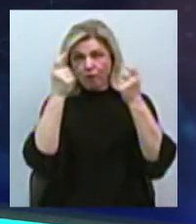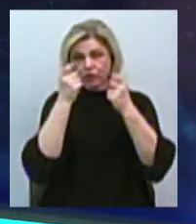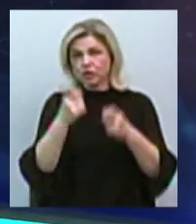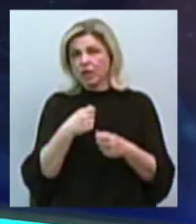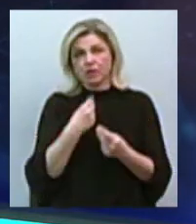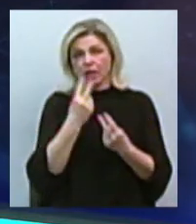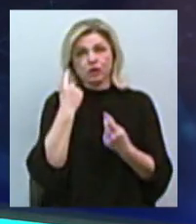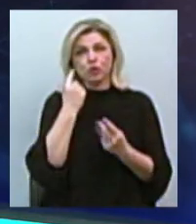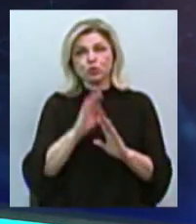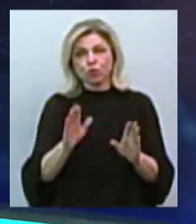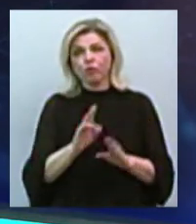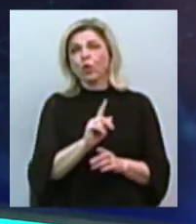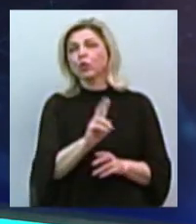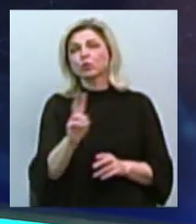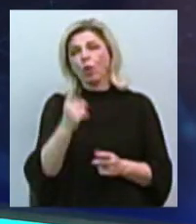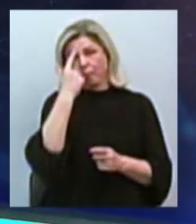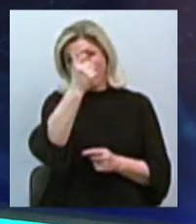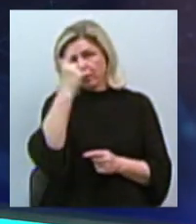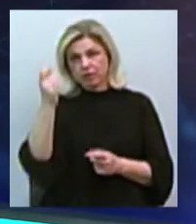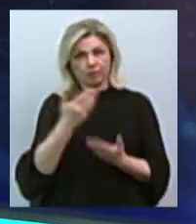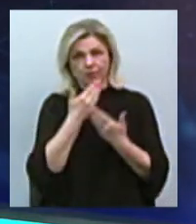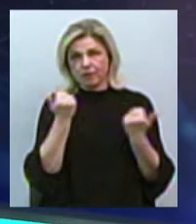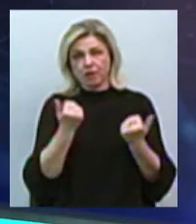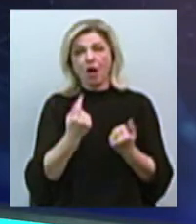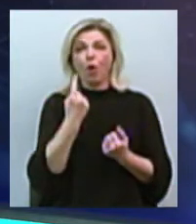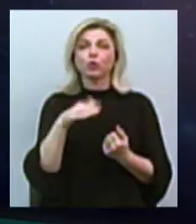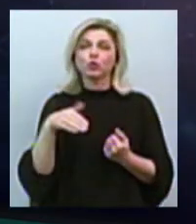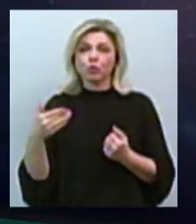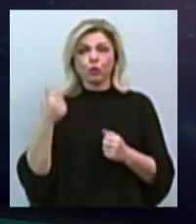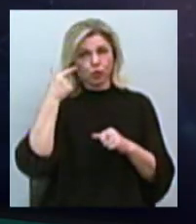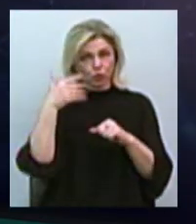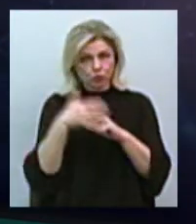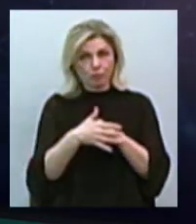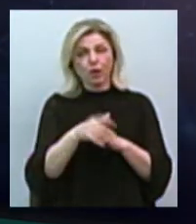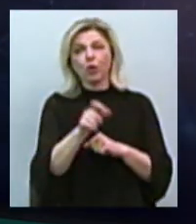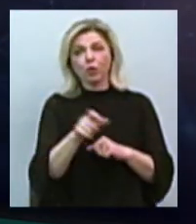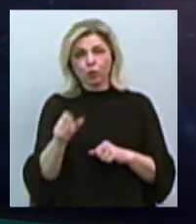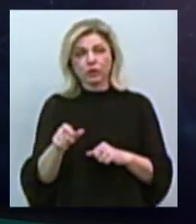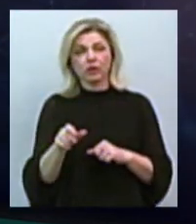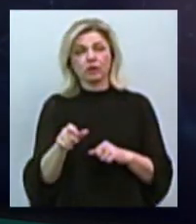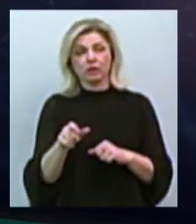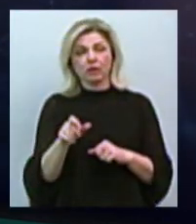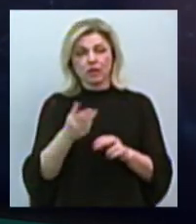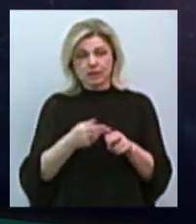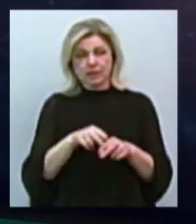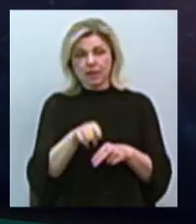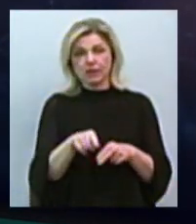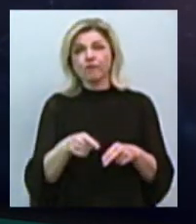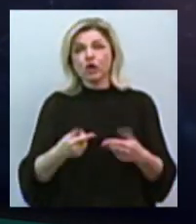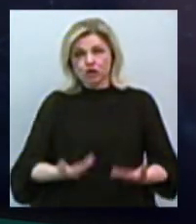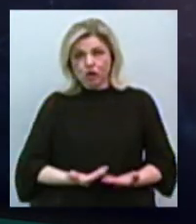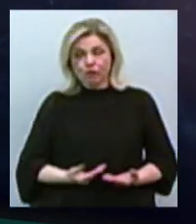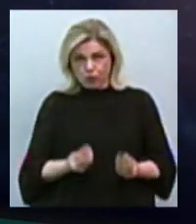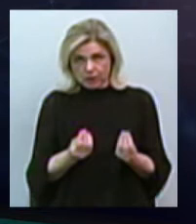ходив, попереджував. Ну, з одного боку, зрозуміло, люди всього живуть, так, з того, що вони щодня